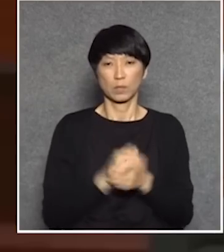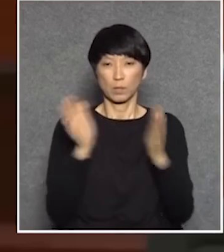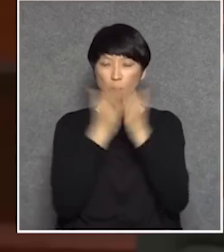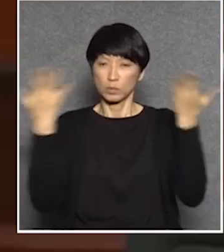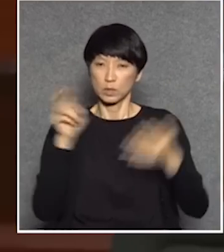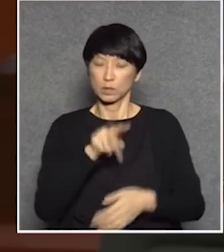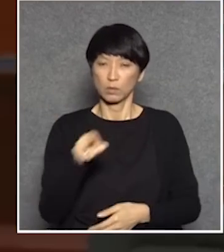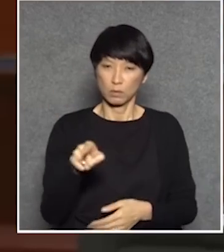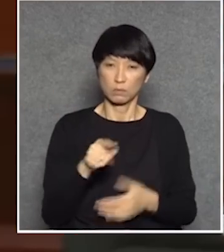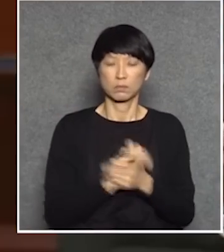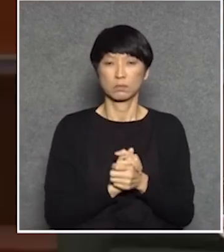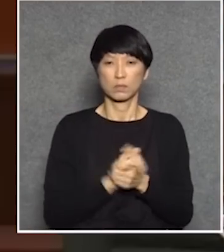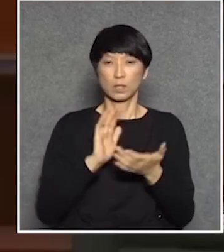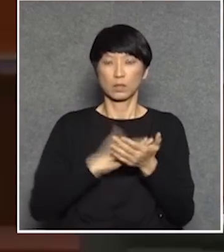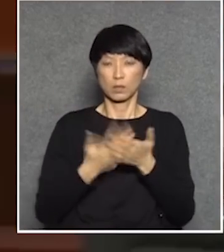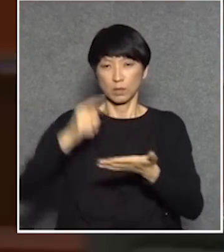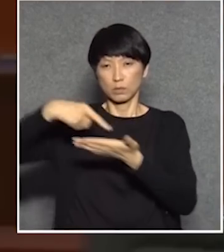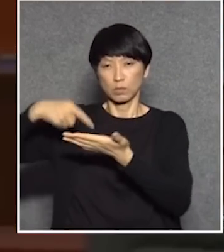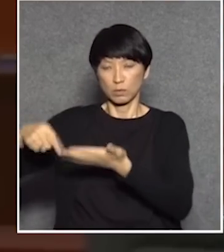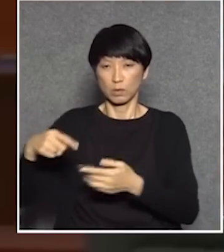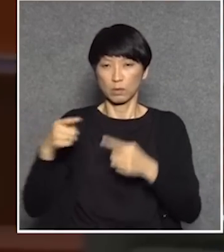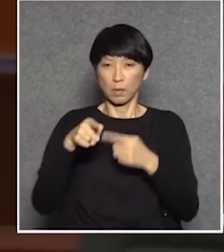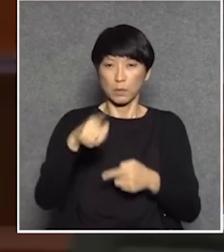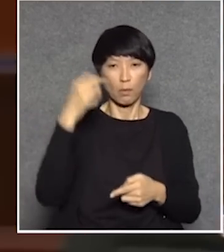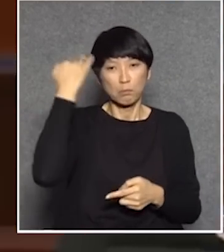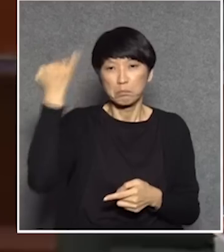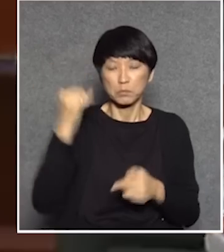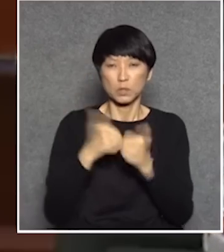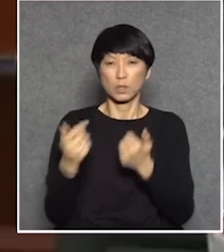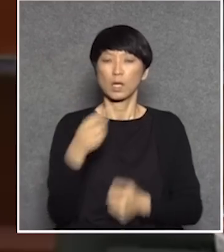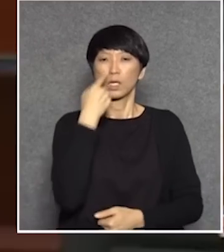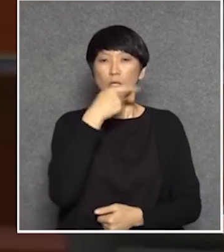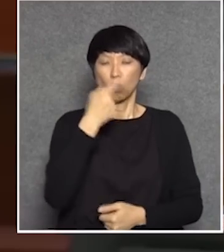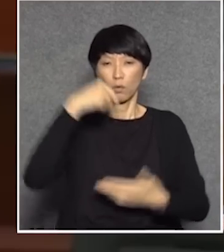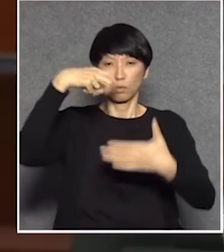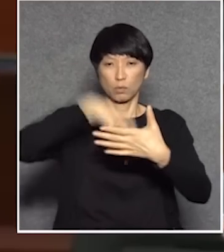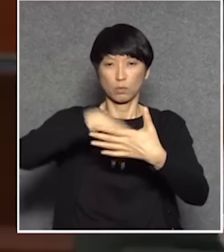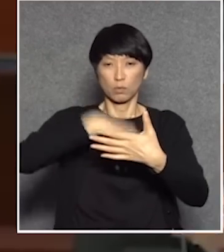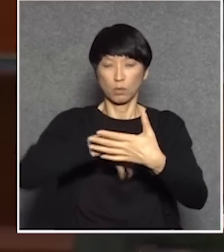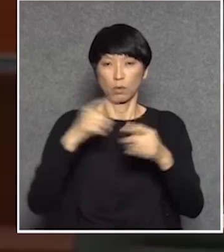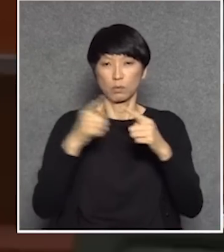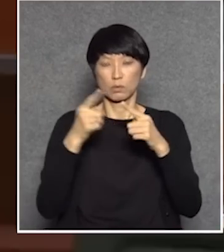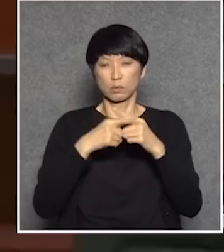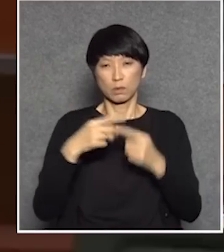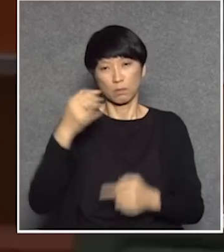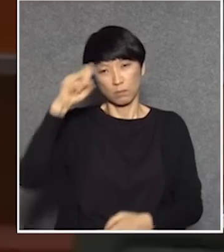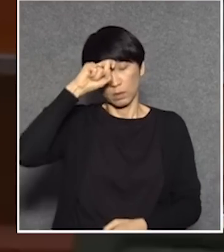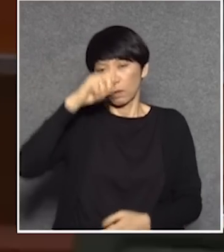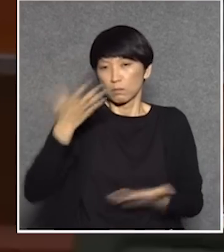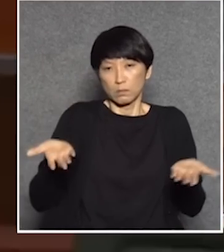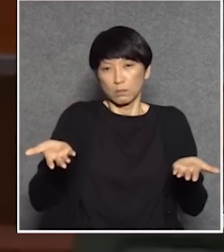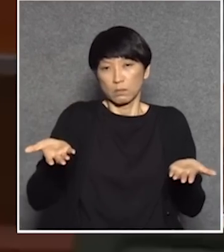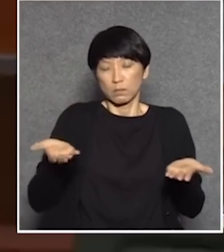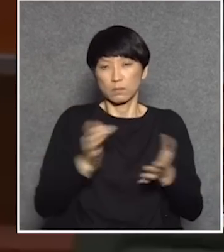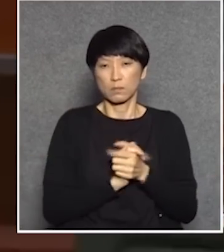你，但系叫佢做调查，冇人识得你。咁就系你讲嗰啲嘢，人哋都冇印象，系咪？可能或